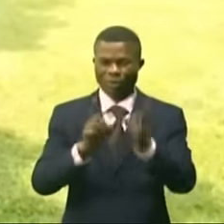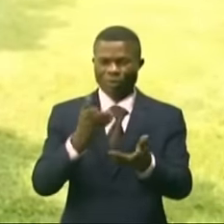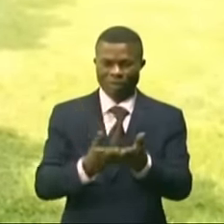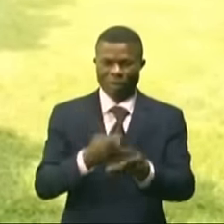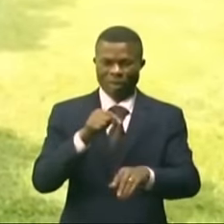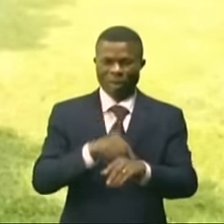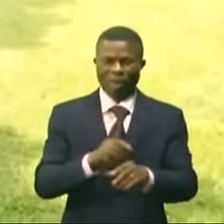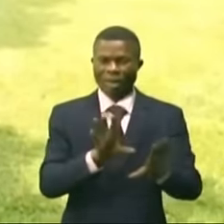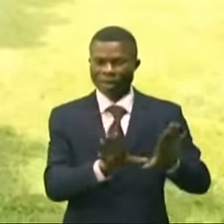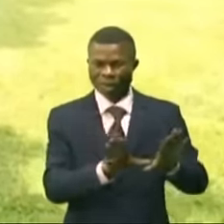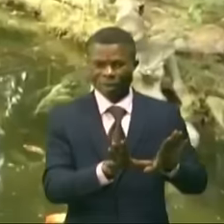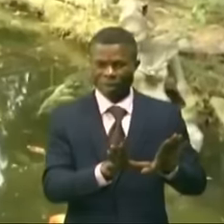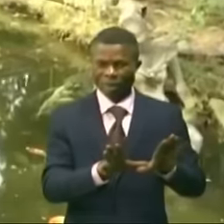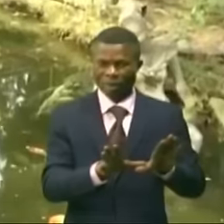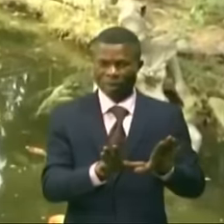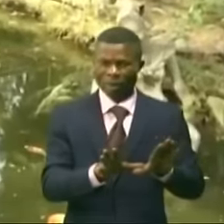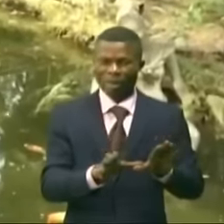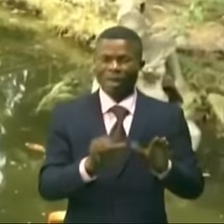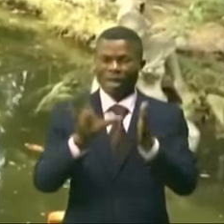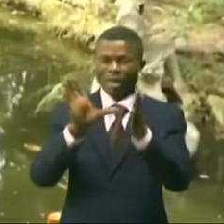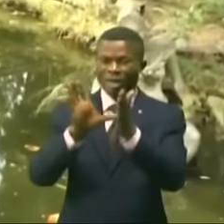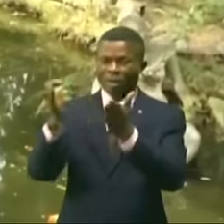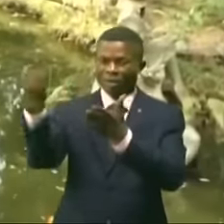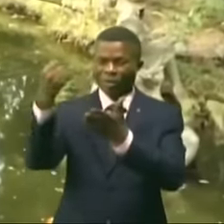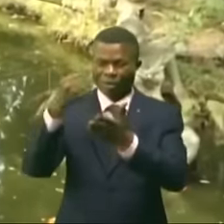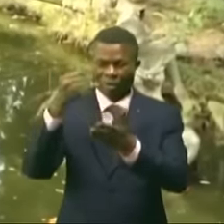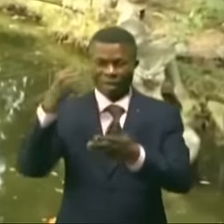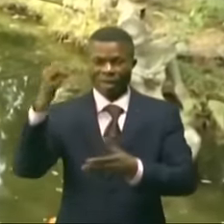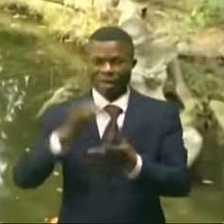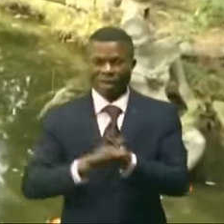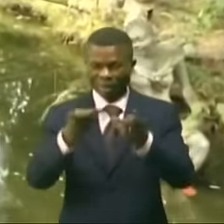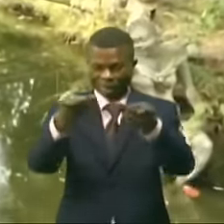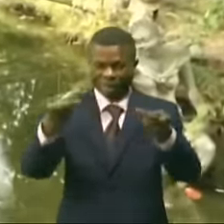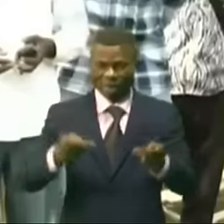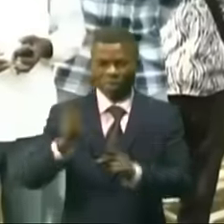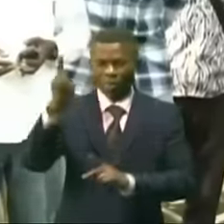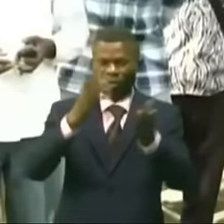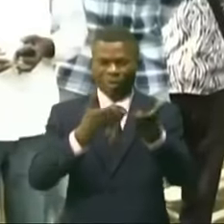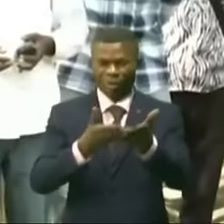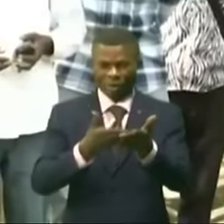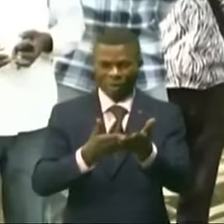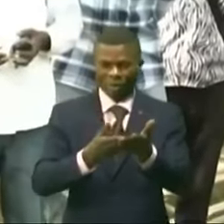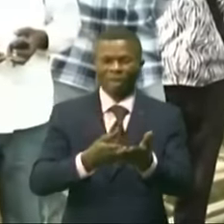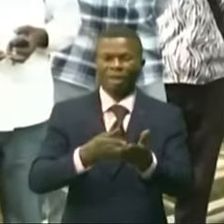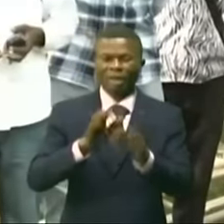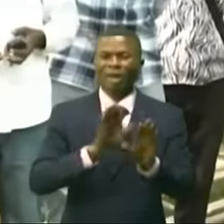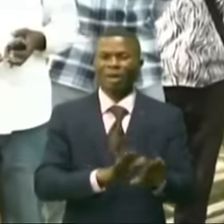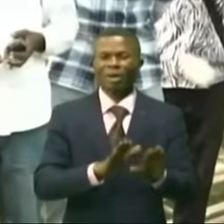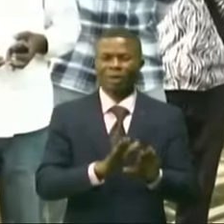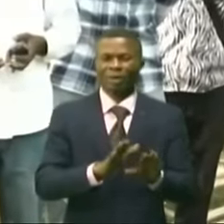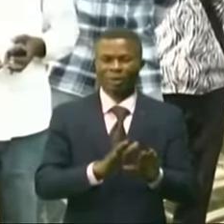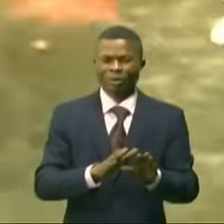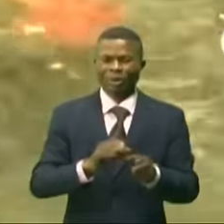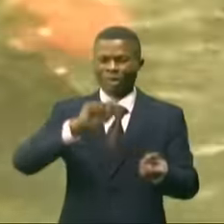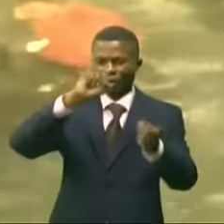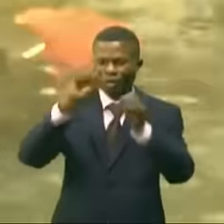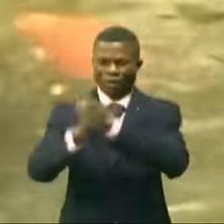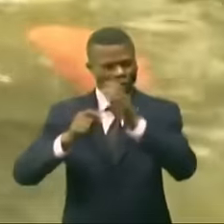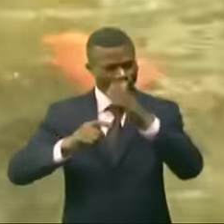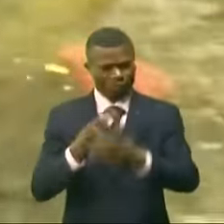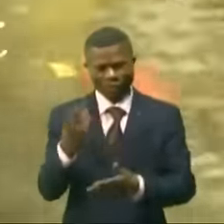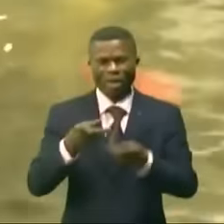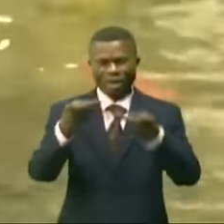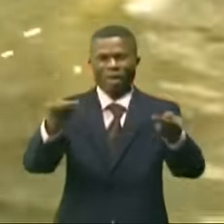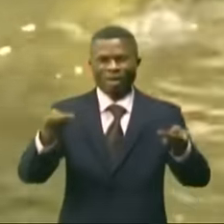poisson et cette image en plus du décor de rêve dans un espace public il faut s'attendre à une transformation radicale de